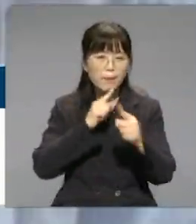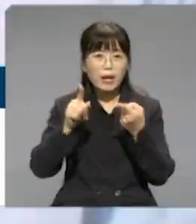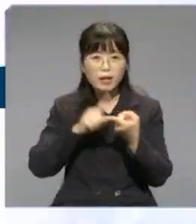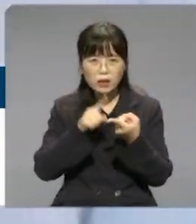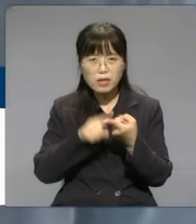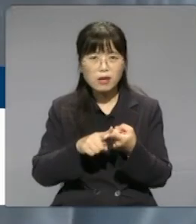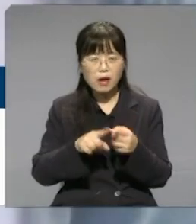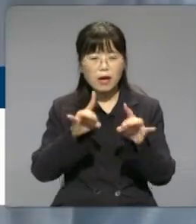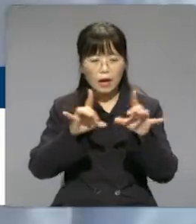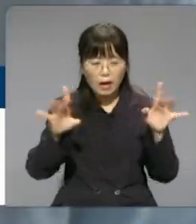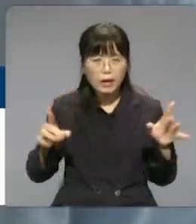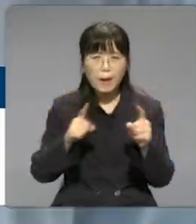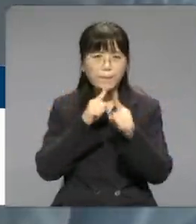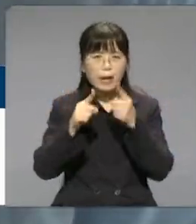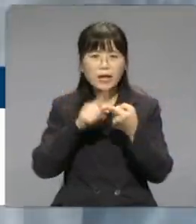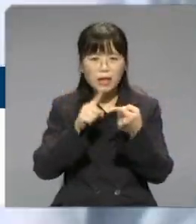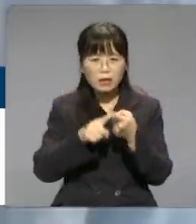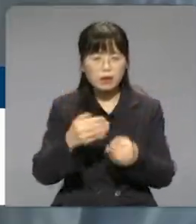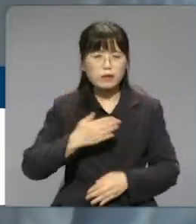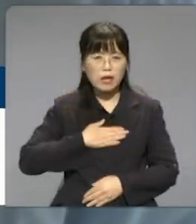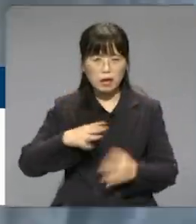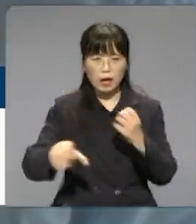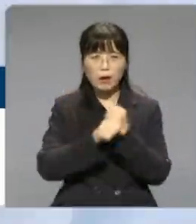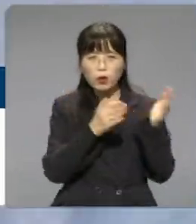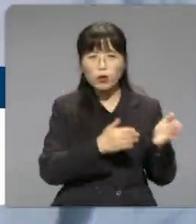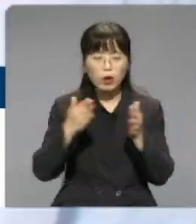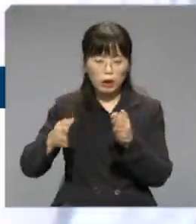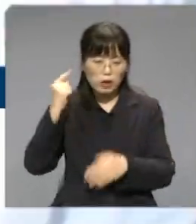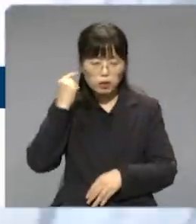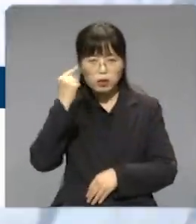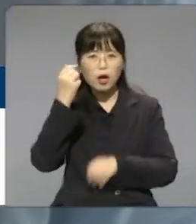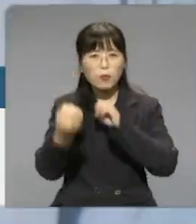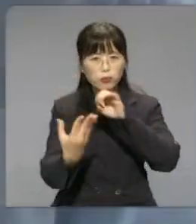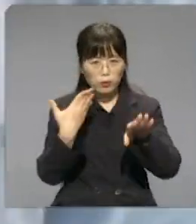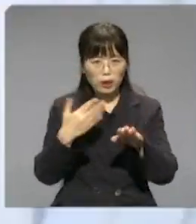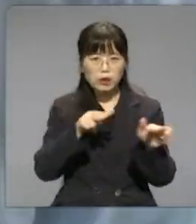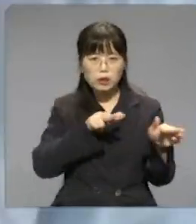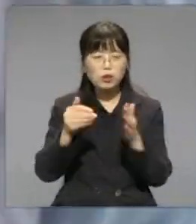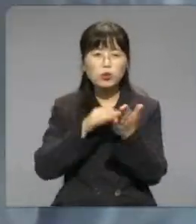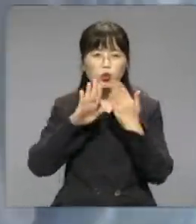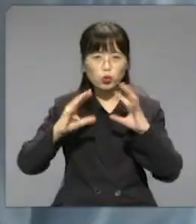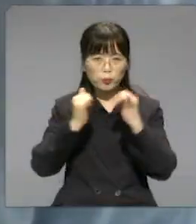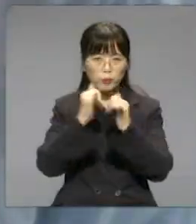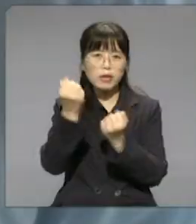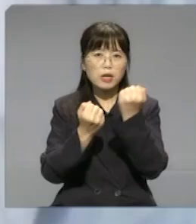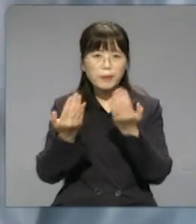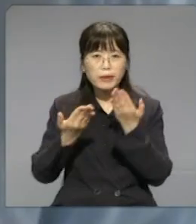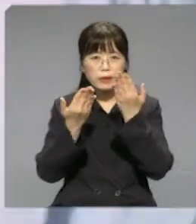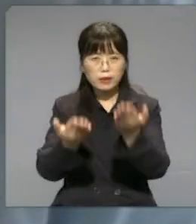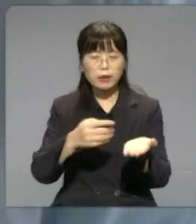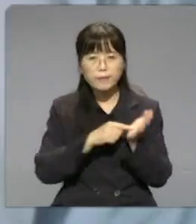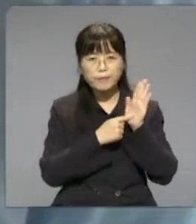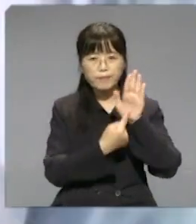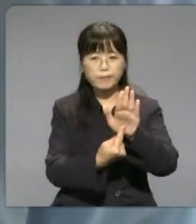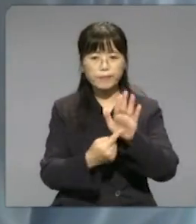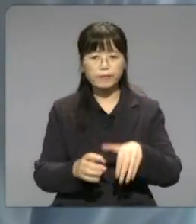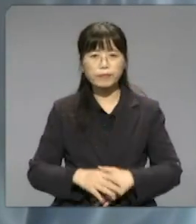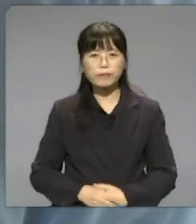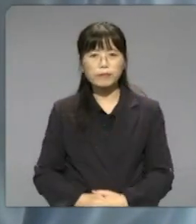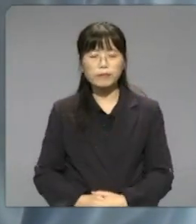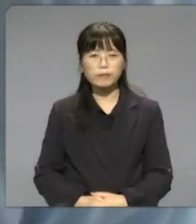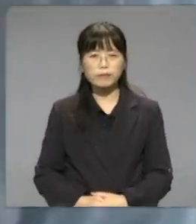대해 각 개개의 발언에 대해선 제가 정리해 청문회 중이나 직후 충분히 국민께 설명드리겠다고